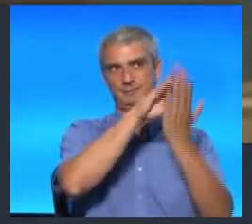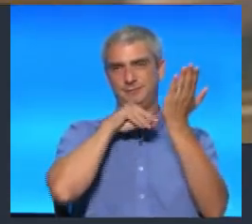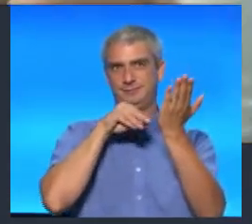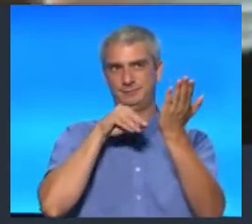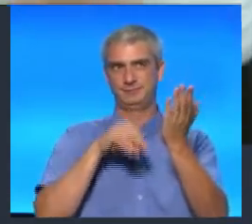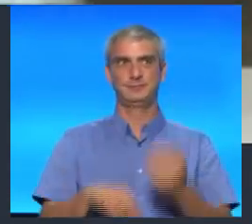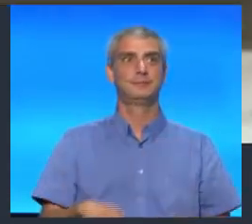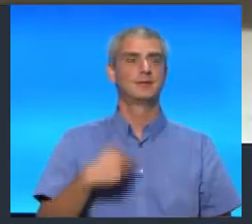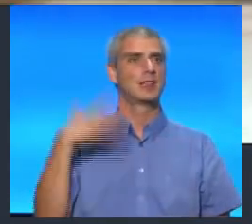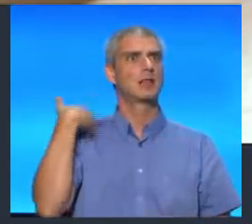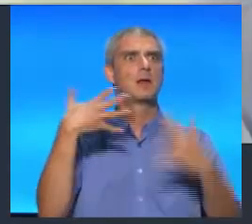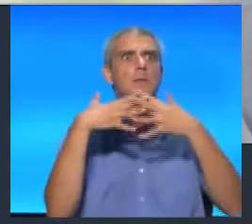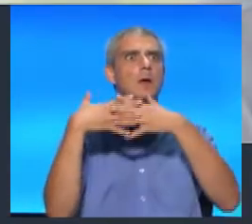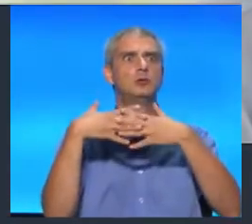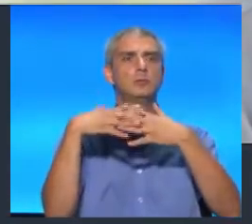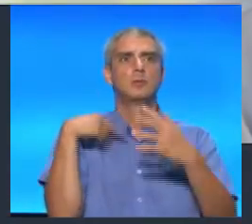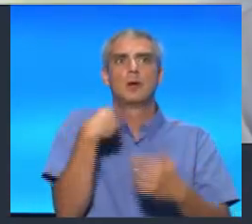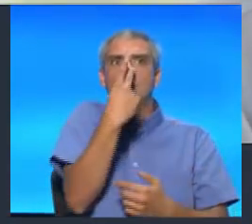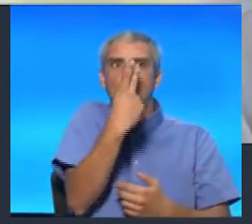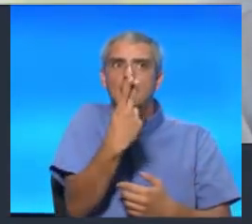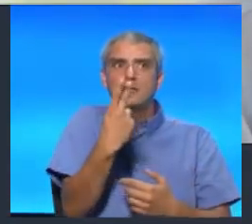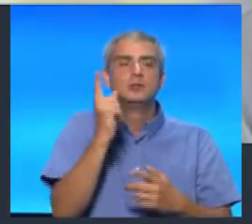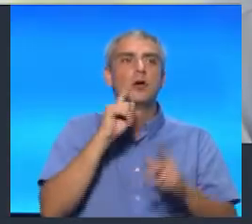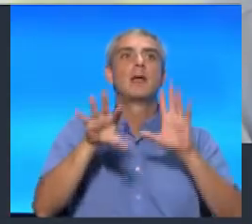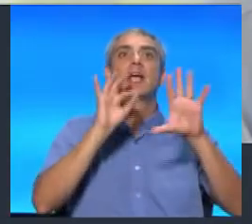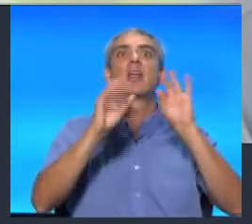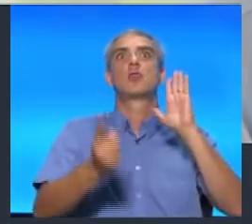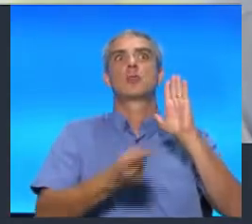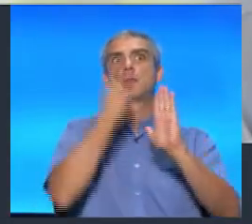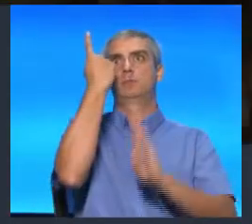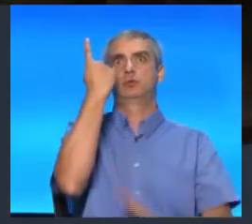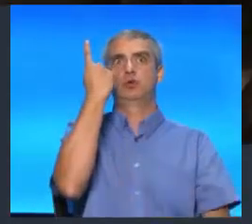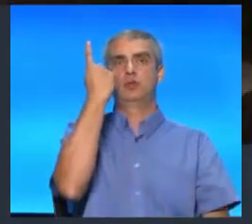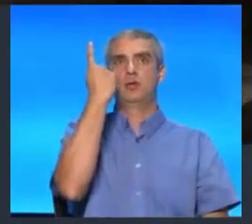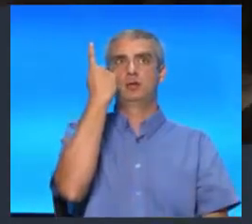אמריקה. הייתי בארצות הברית, ושם ראיתי את המושג קניונים לראשונה.